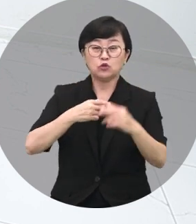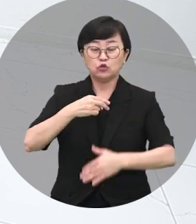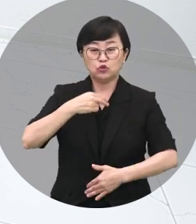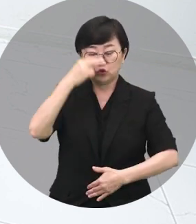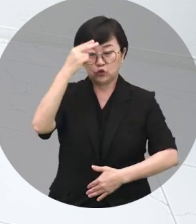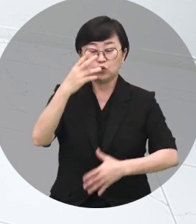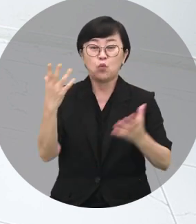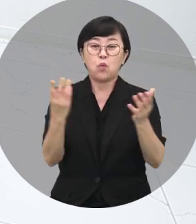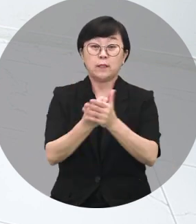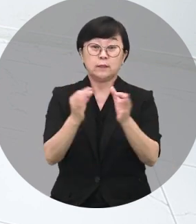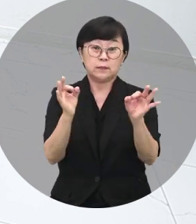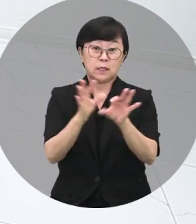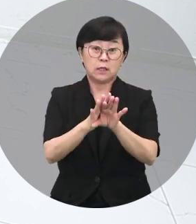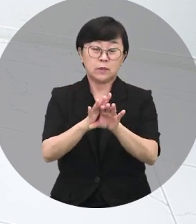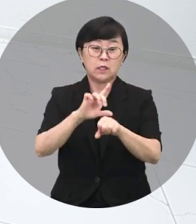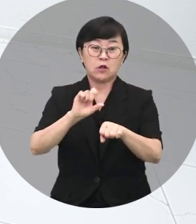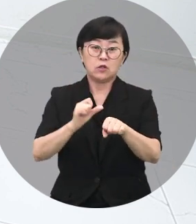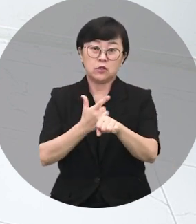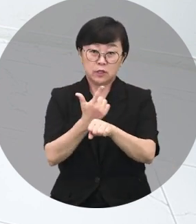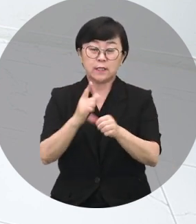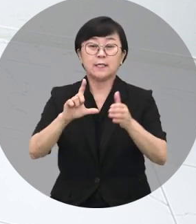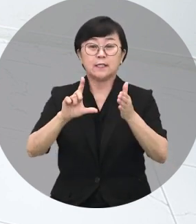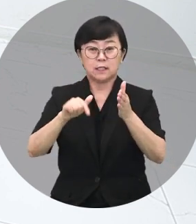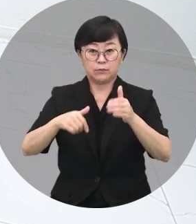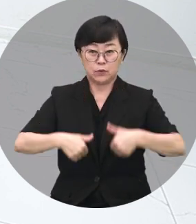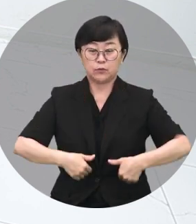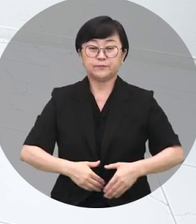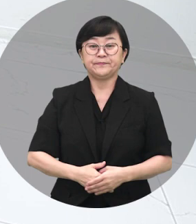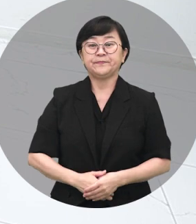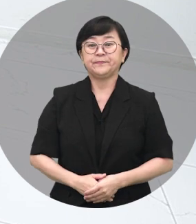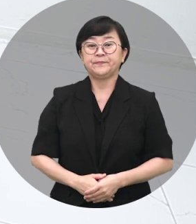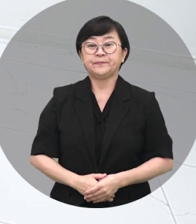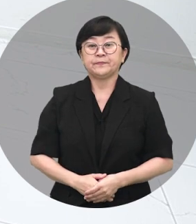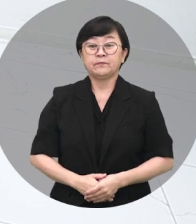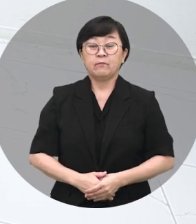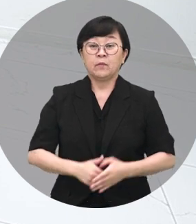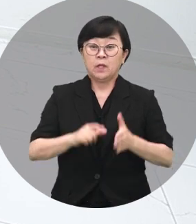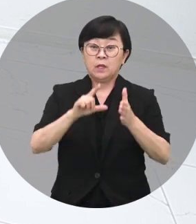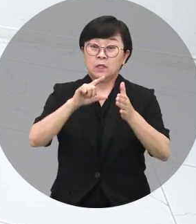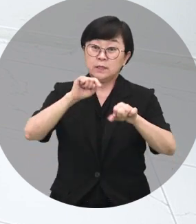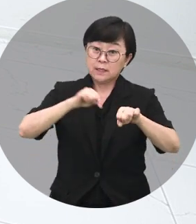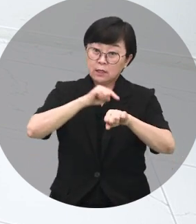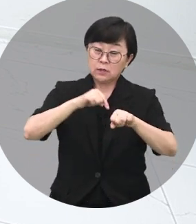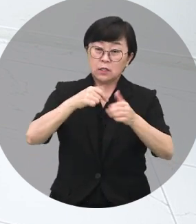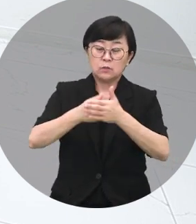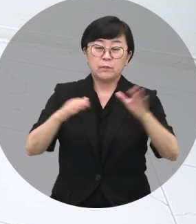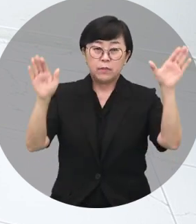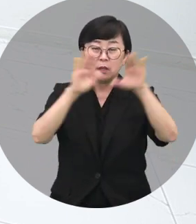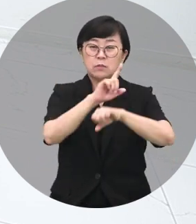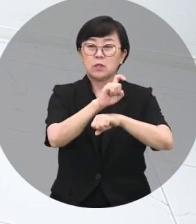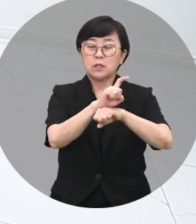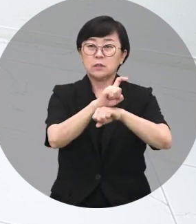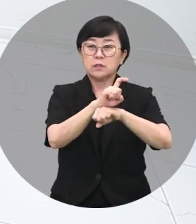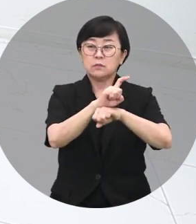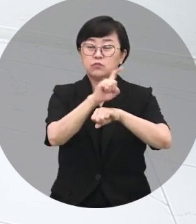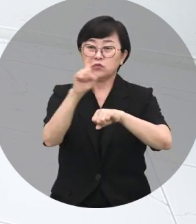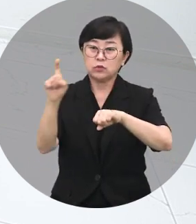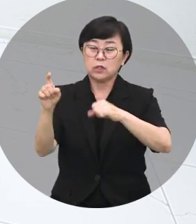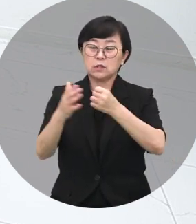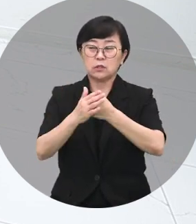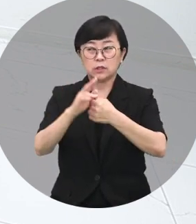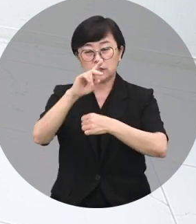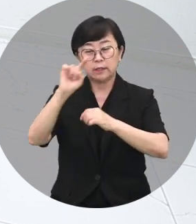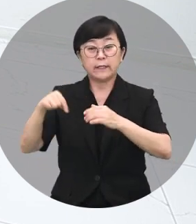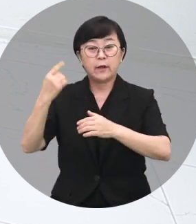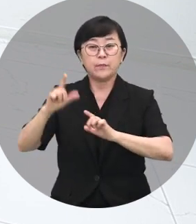깨려면 최소한 16시간 정도 필요한 거죠. 네. 시간으로 따지면 밤 11시 기준으로 다음날 최소 오후